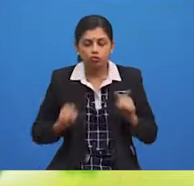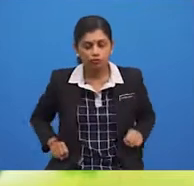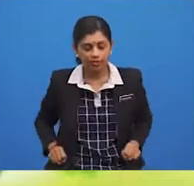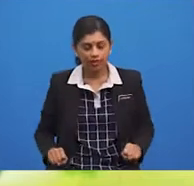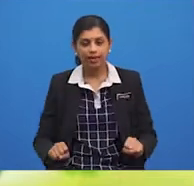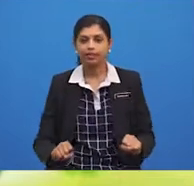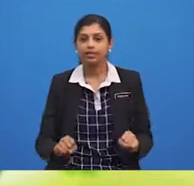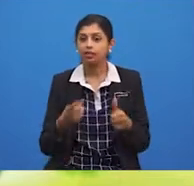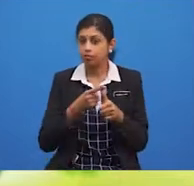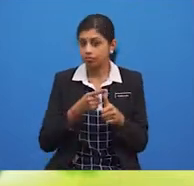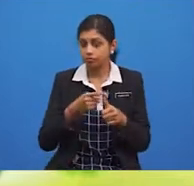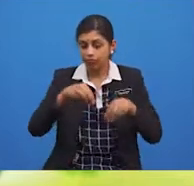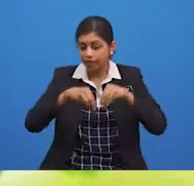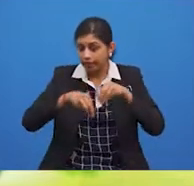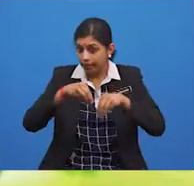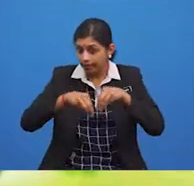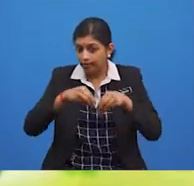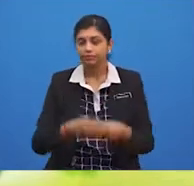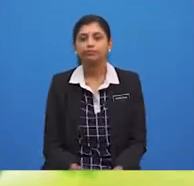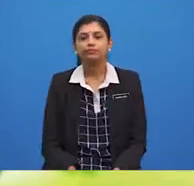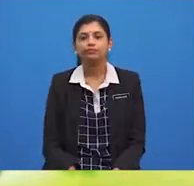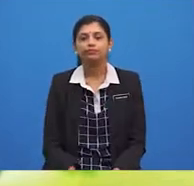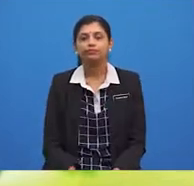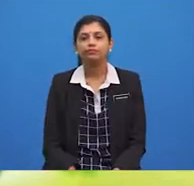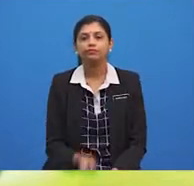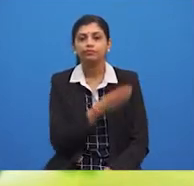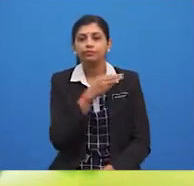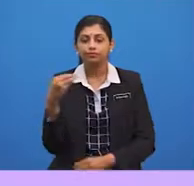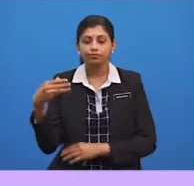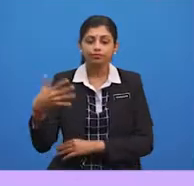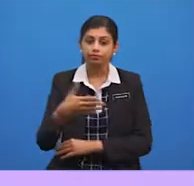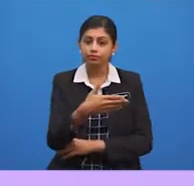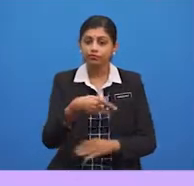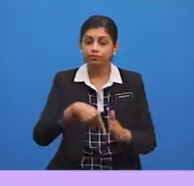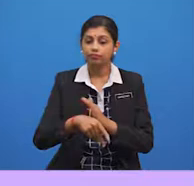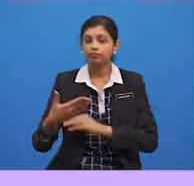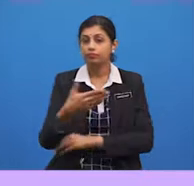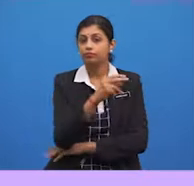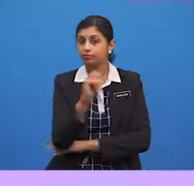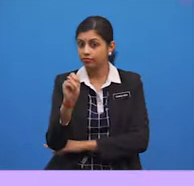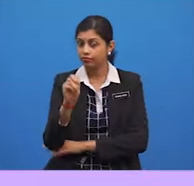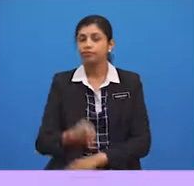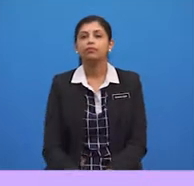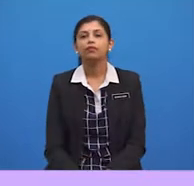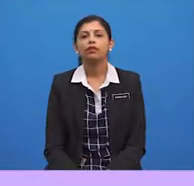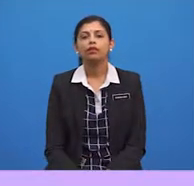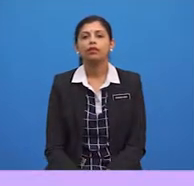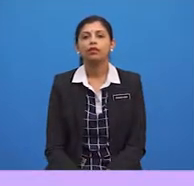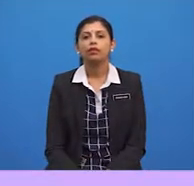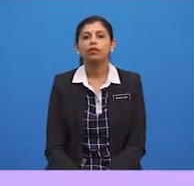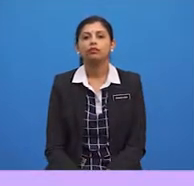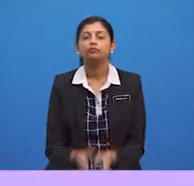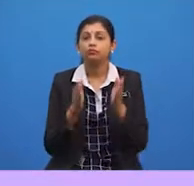adalah pertanian dan perikanan. Penduduk di kawasan